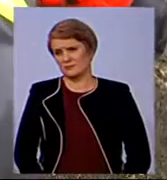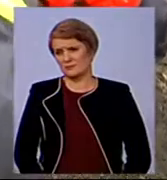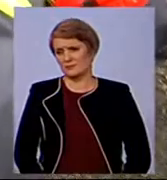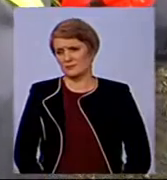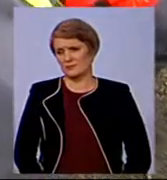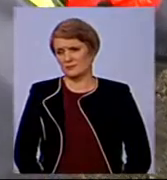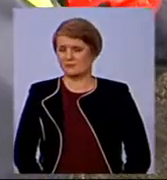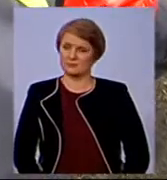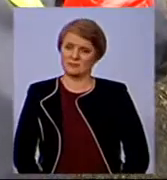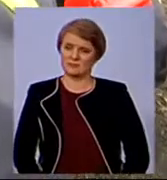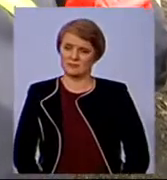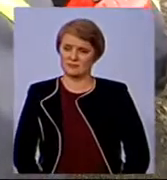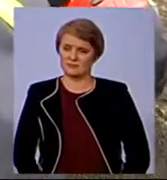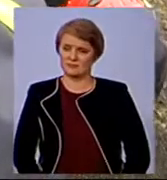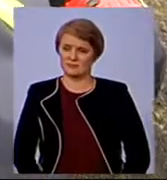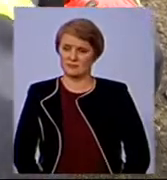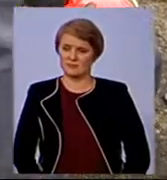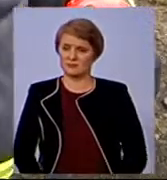Добре, я тобі буду казати.